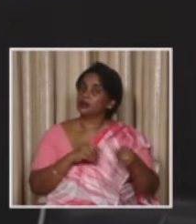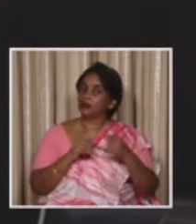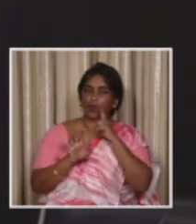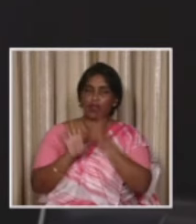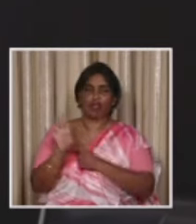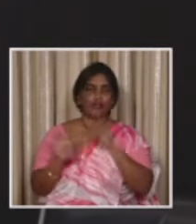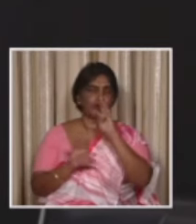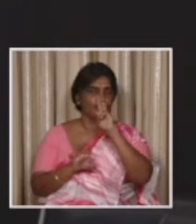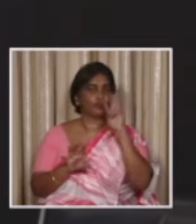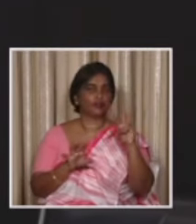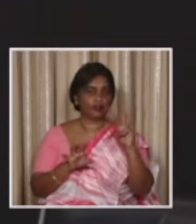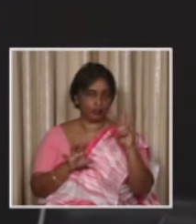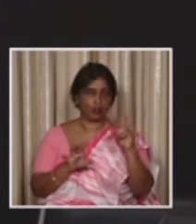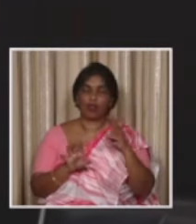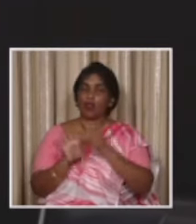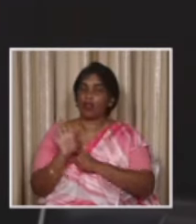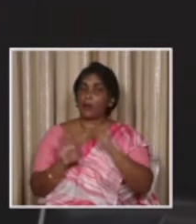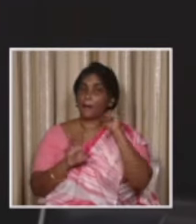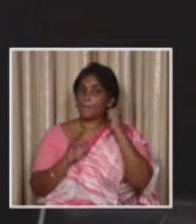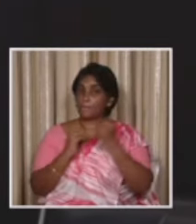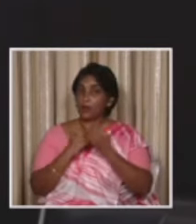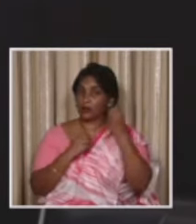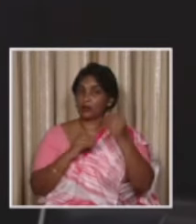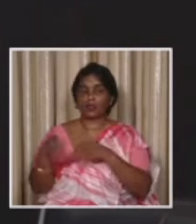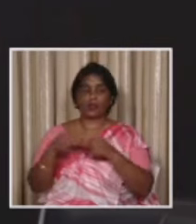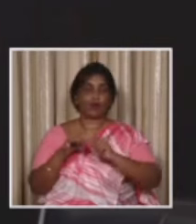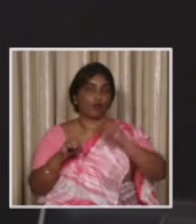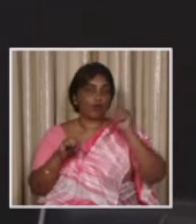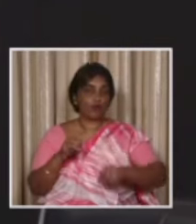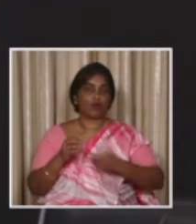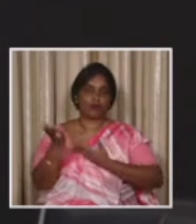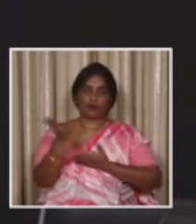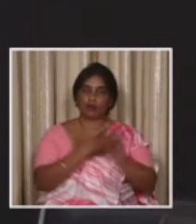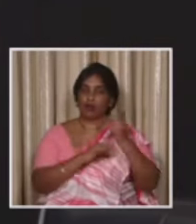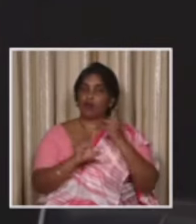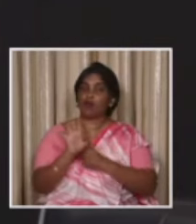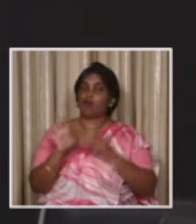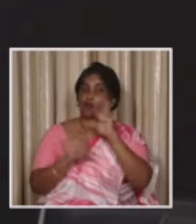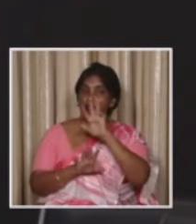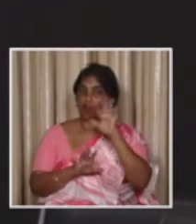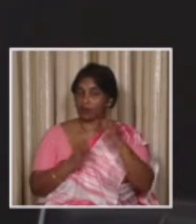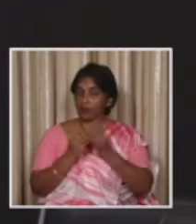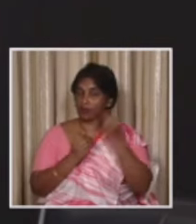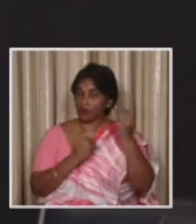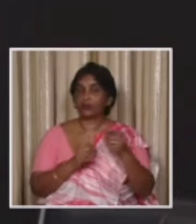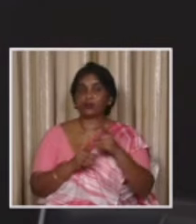අවුරුදු 33කට, අවුරුදු 50කට දෙනවා නම් කැබිනට් මණ්ඩලයට යන්න ඕන. අවුරුදු 99කට දෙනවා නම් තිබ්බේ නැහැ. අද